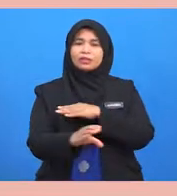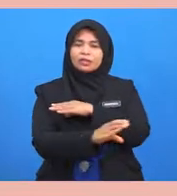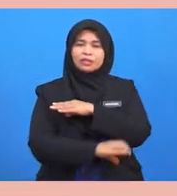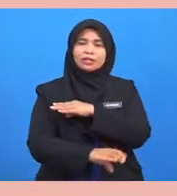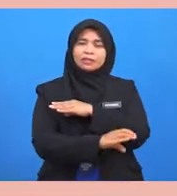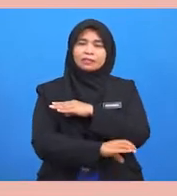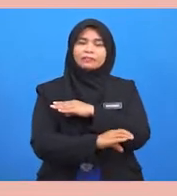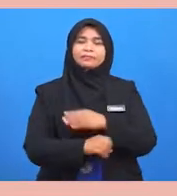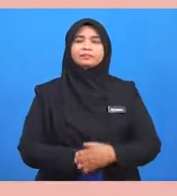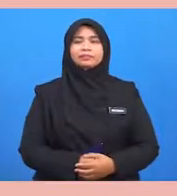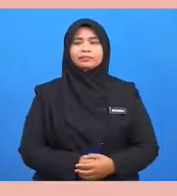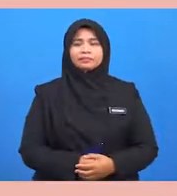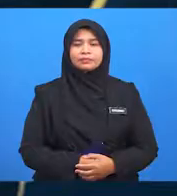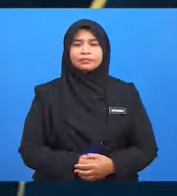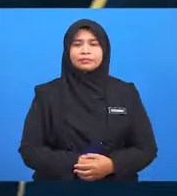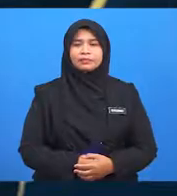atau negara.